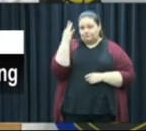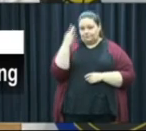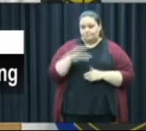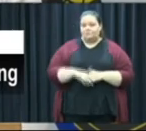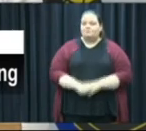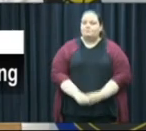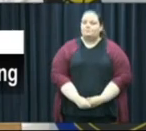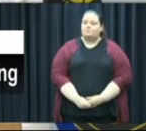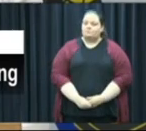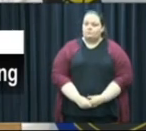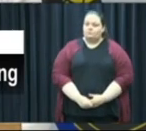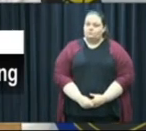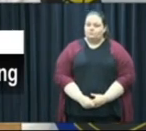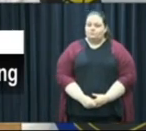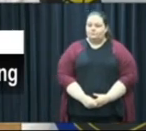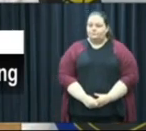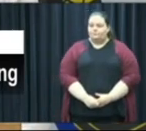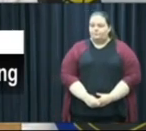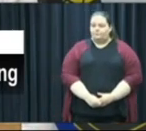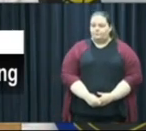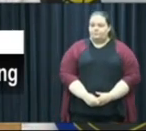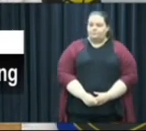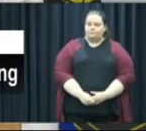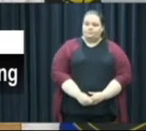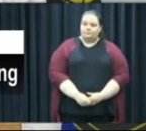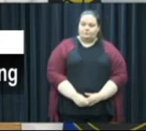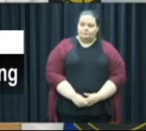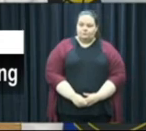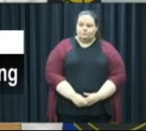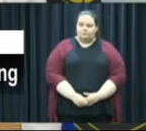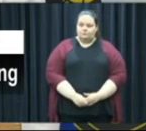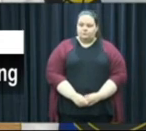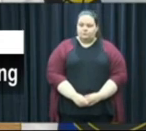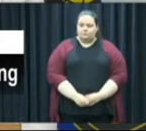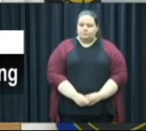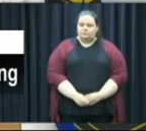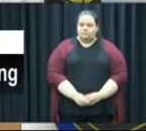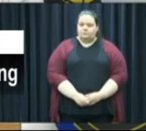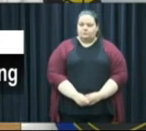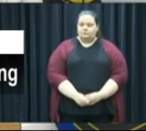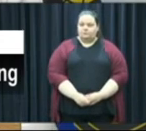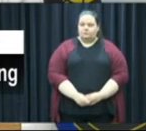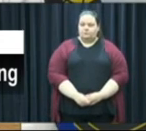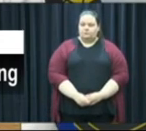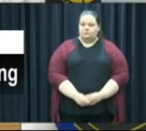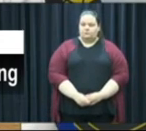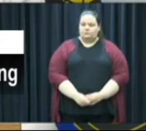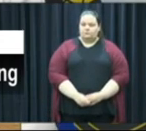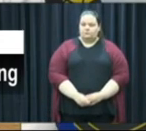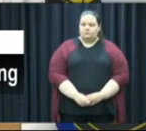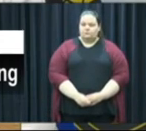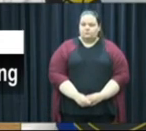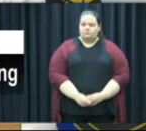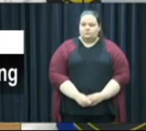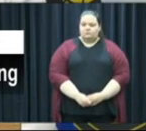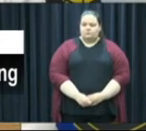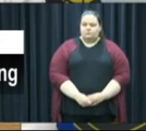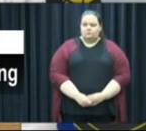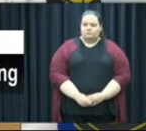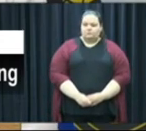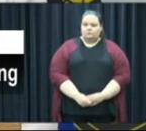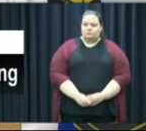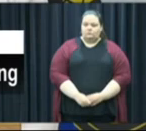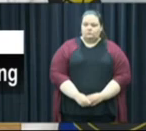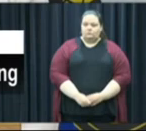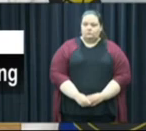Nous devons toutefois tout réaliser que le risque n'en vaut tout simplement pas la peine. Compte tenu de la période d'incubation du virus, il